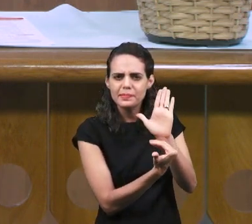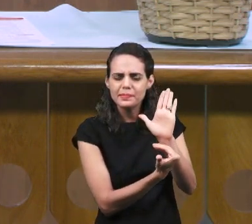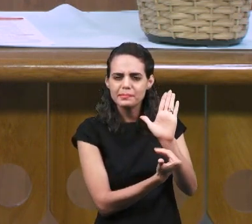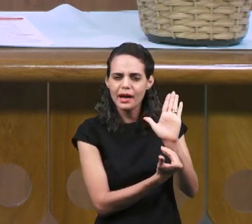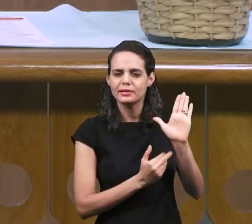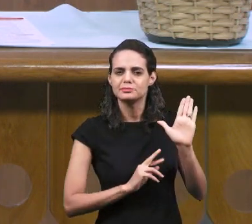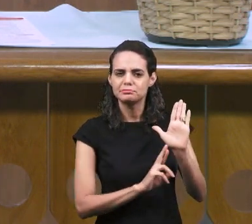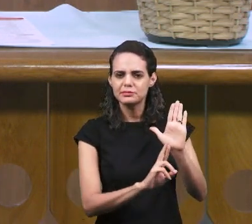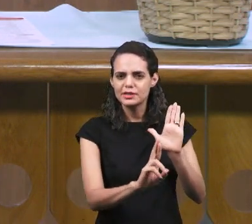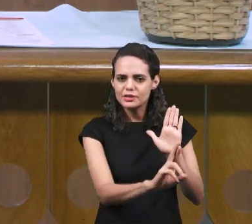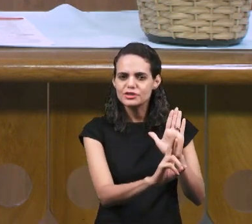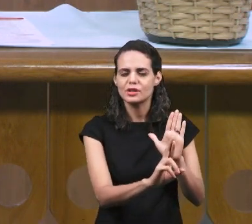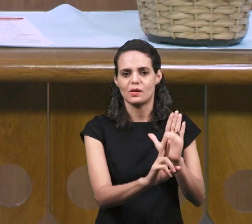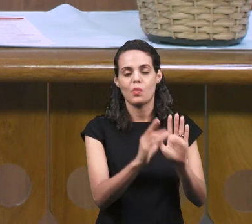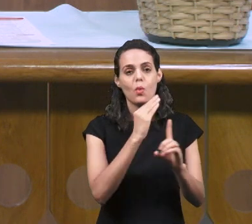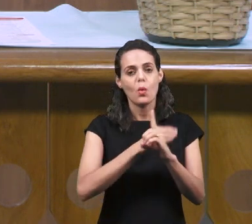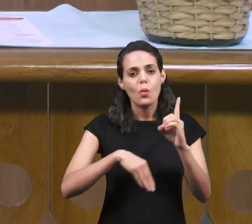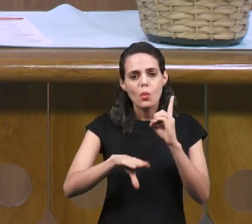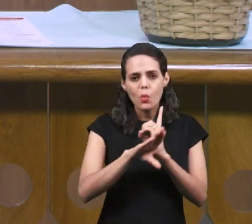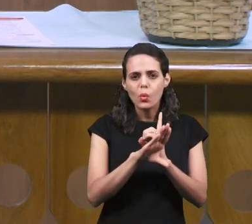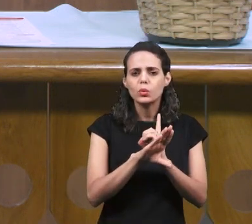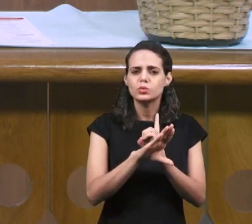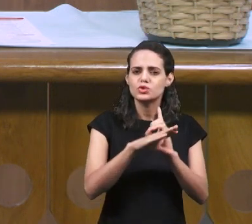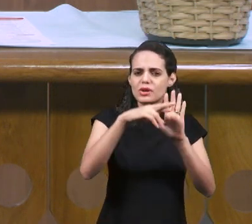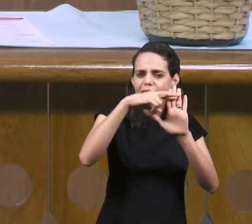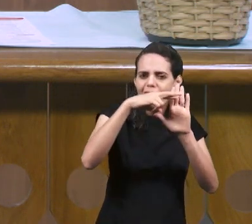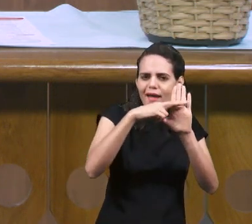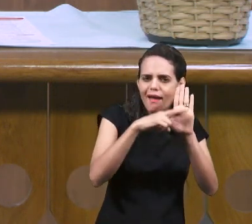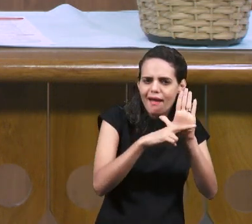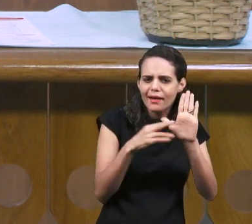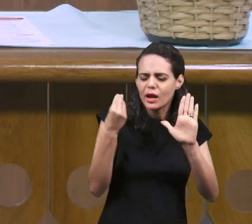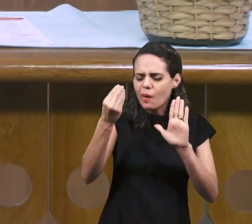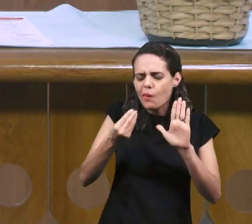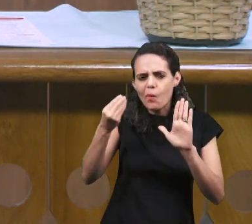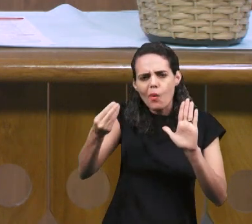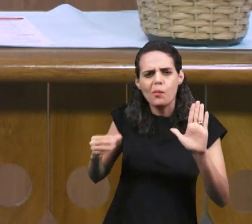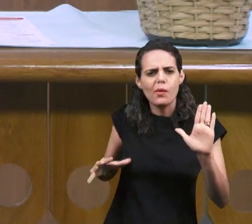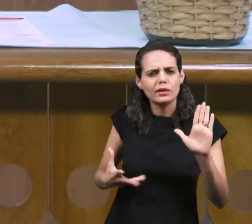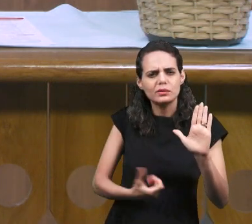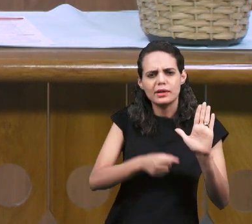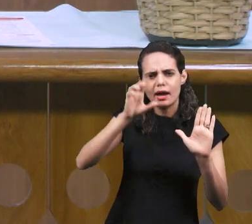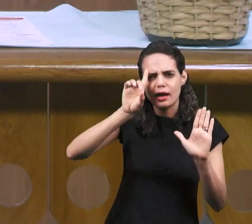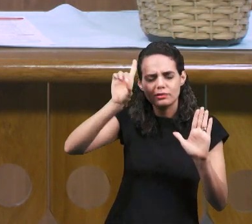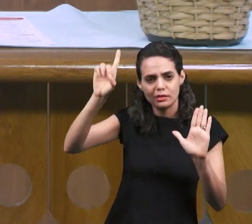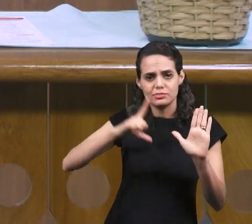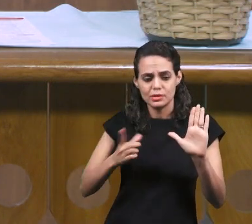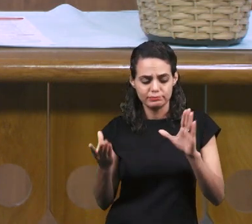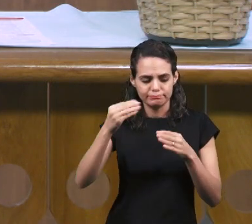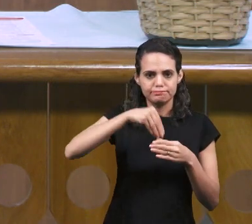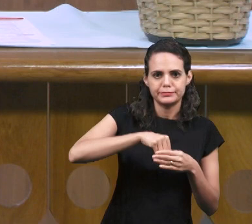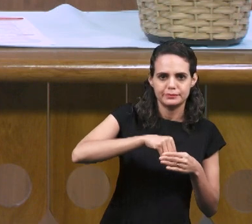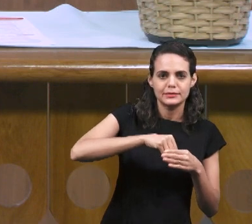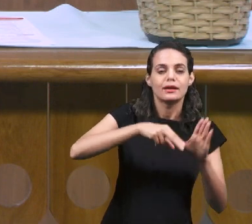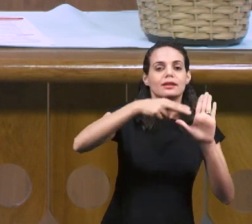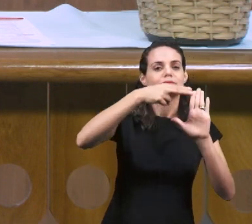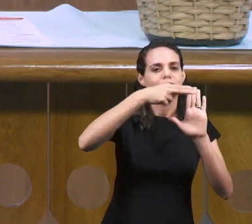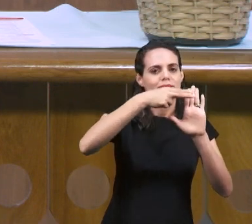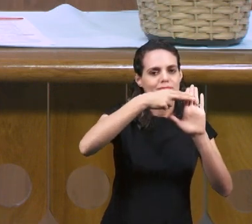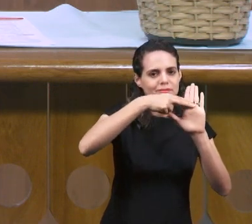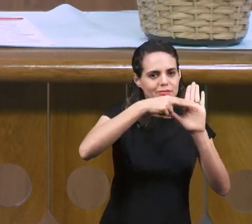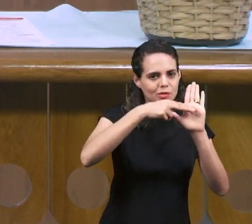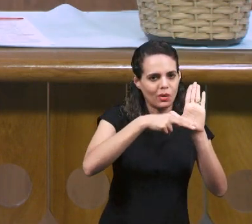elle servait un culte à Dieu. Donc les personnes dans ce culte, en répondant aux normes de ce